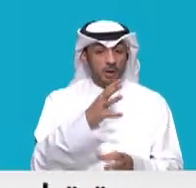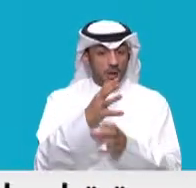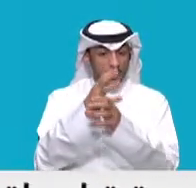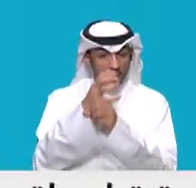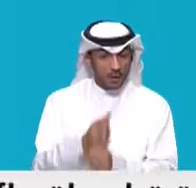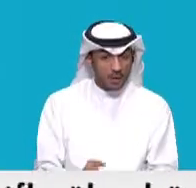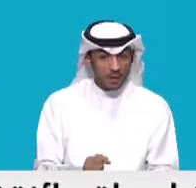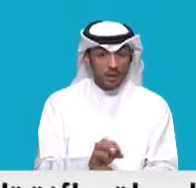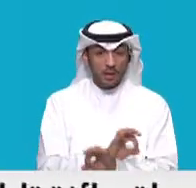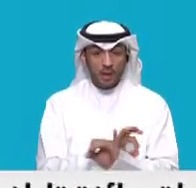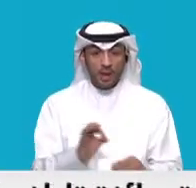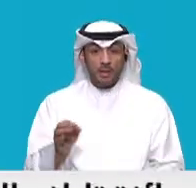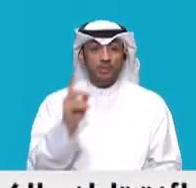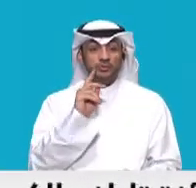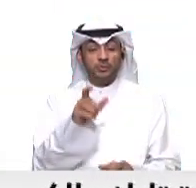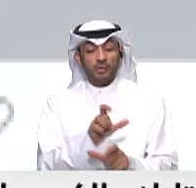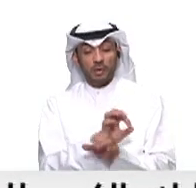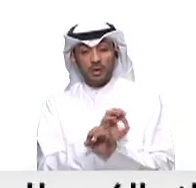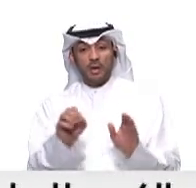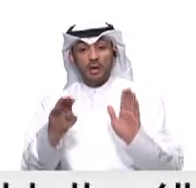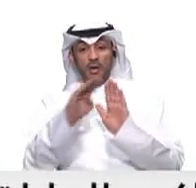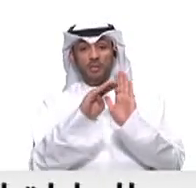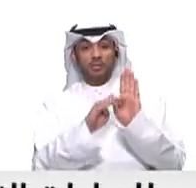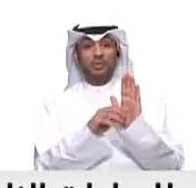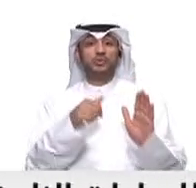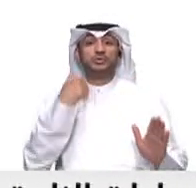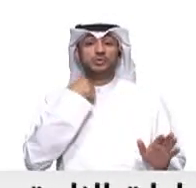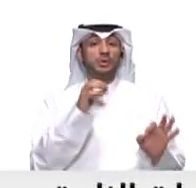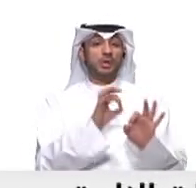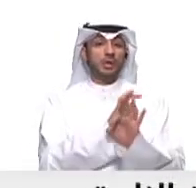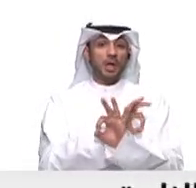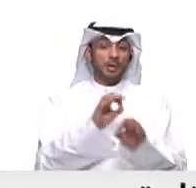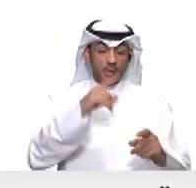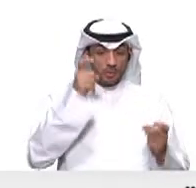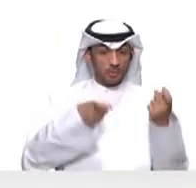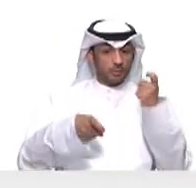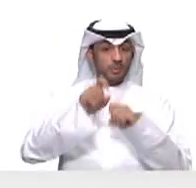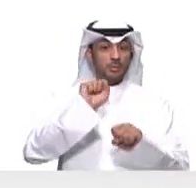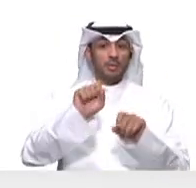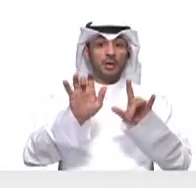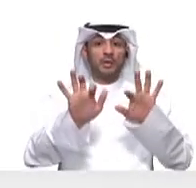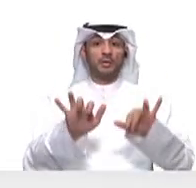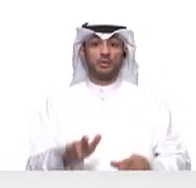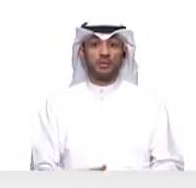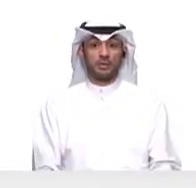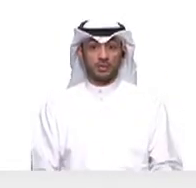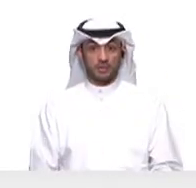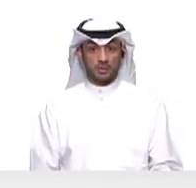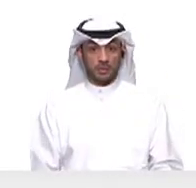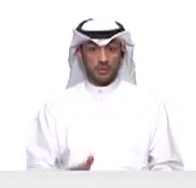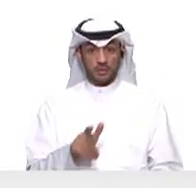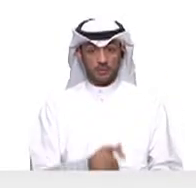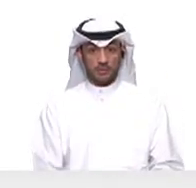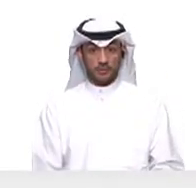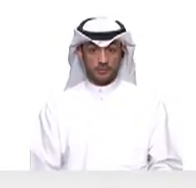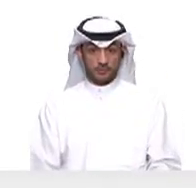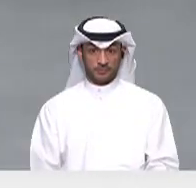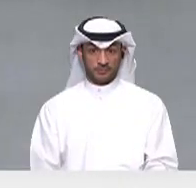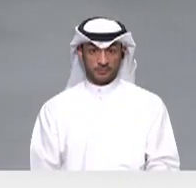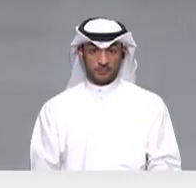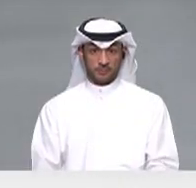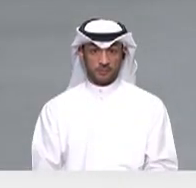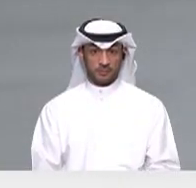الرقميه وتطبيق احدث التقنيات لمواجهه التحديات الالكترونيه و الحويدر قناه